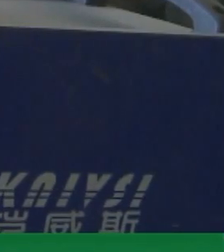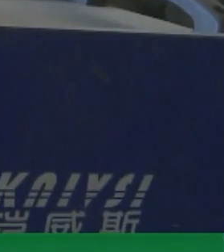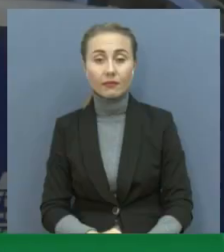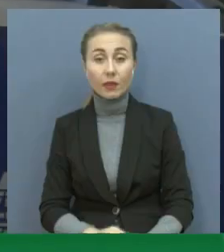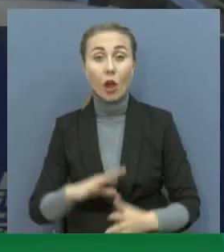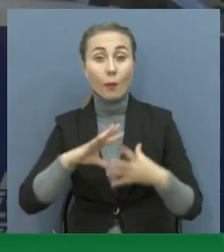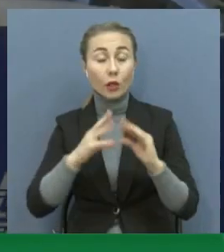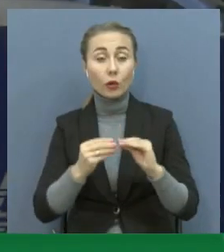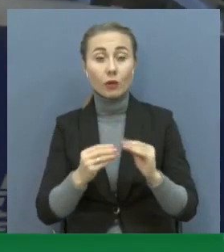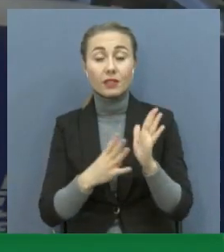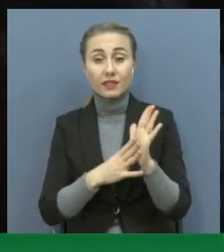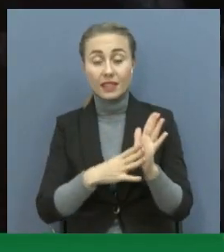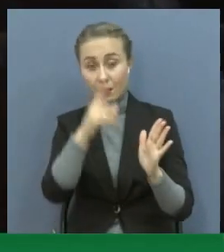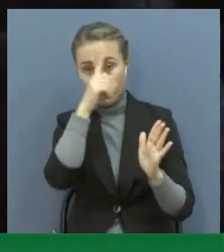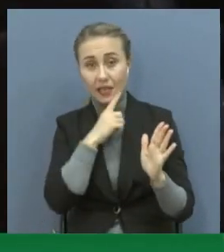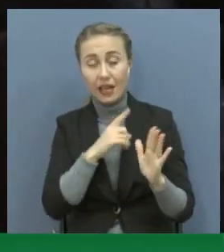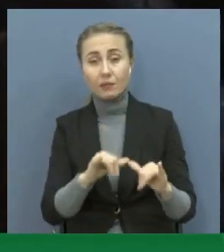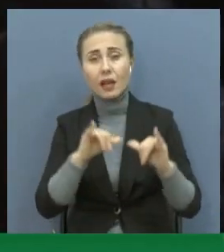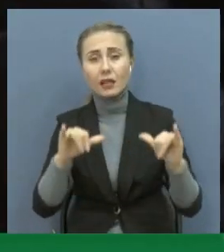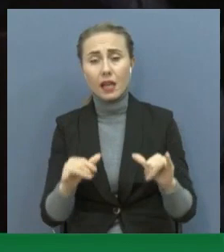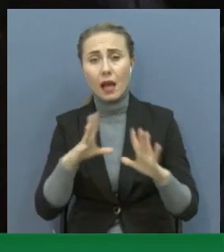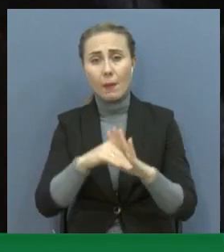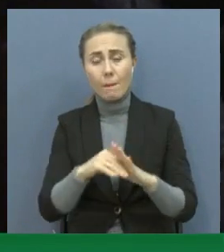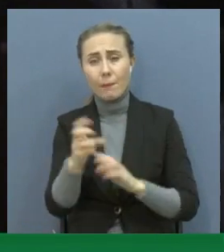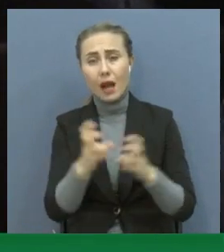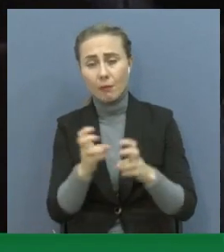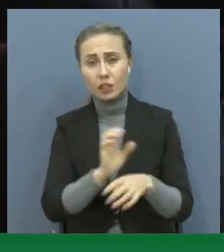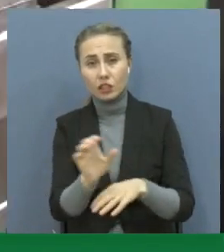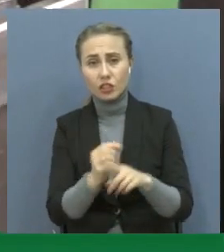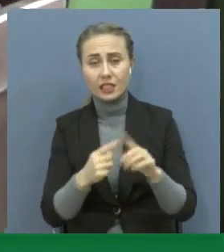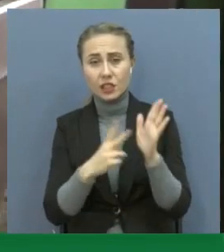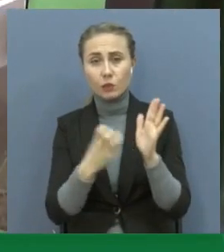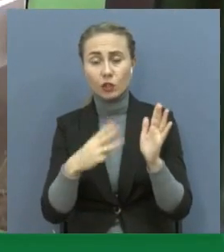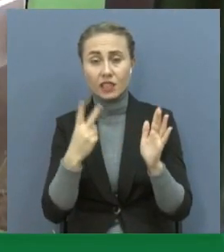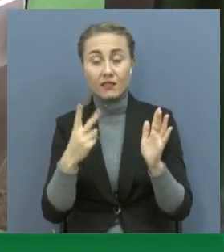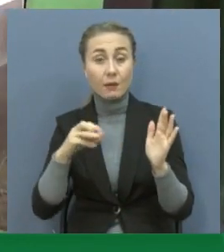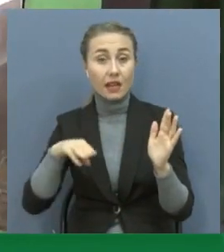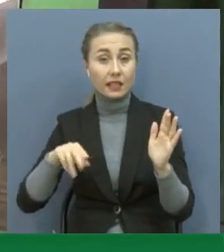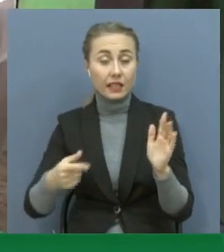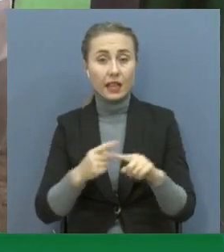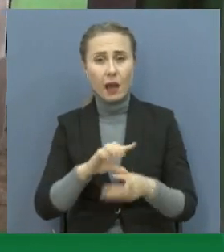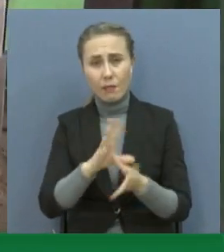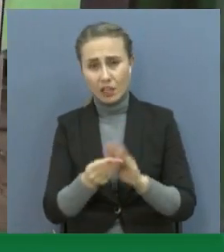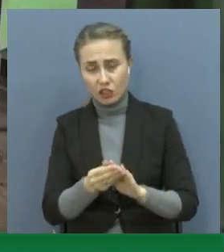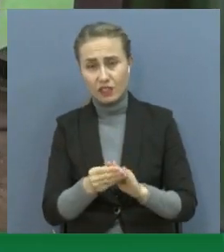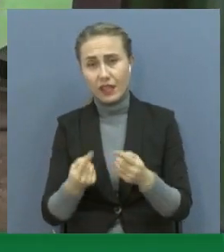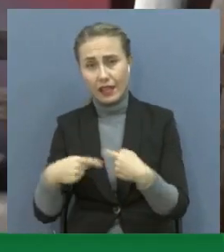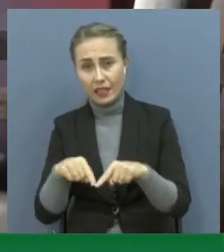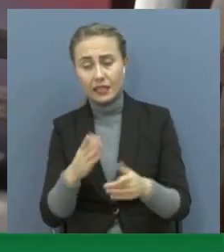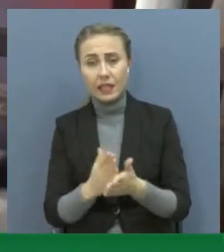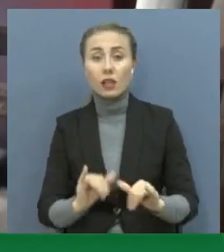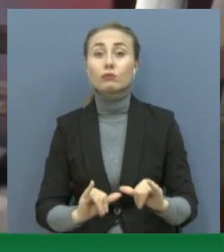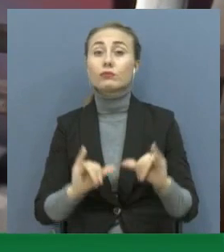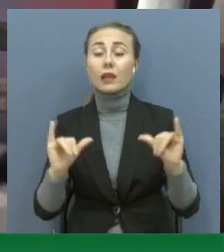По итогам 9 месяцев объем производства в промышленности составил 732 миллиарда тенге. В большинстве отраслях наблюдается